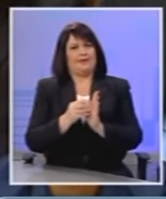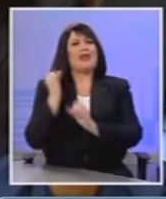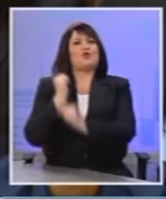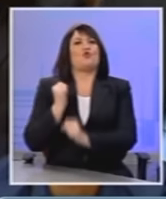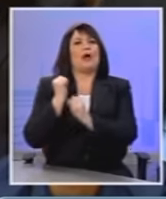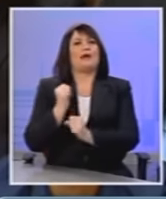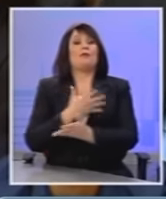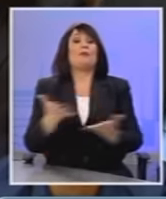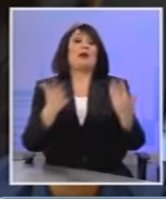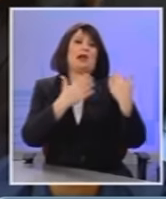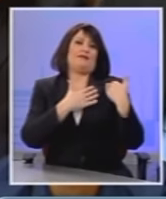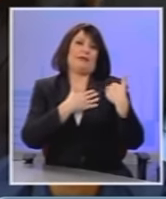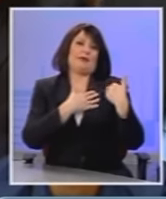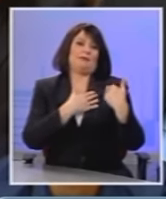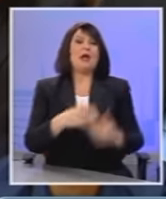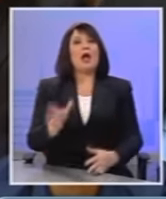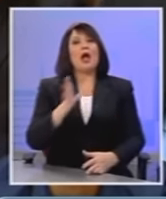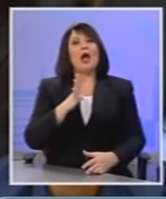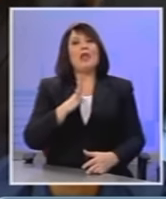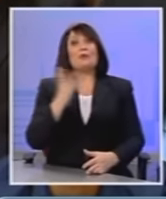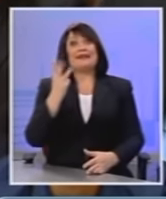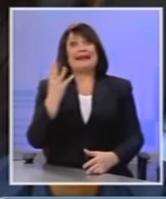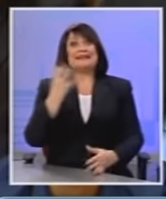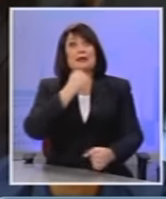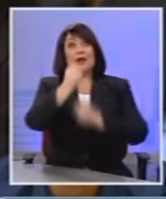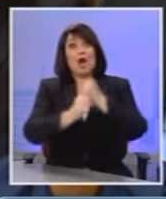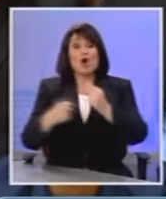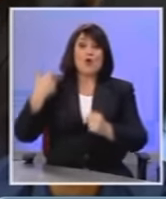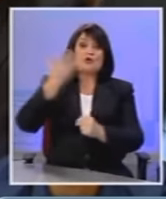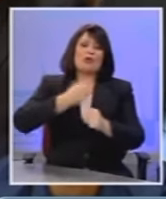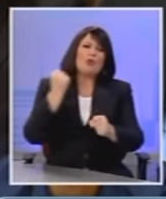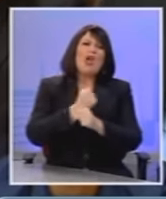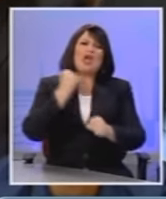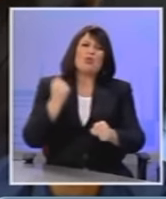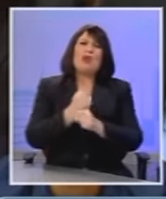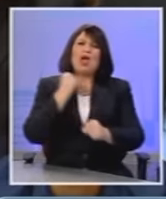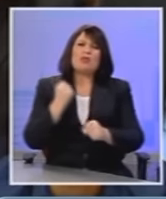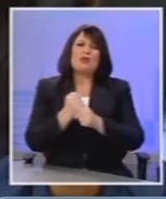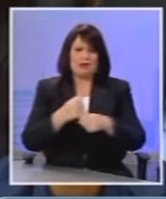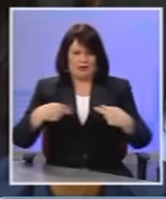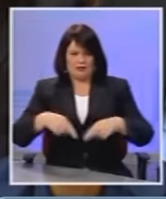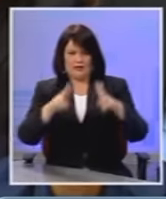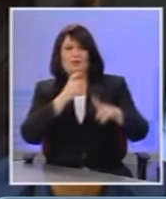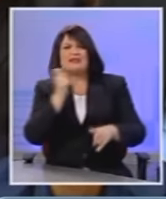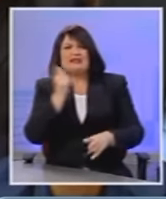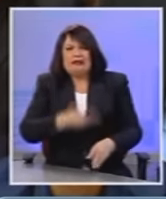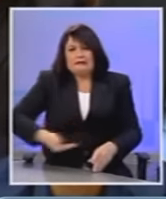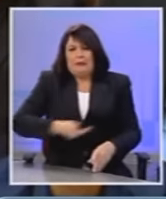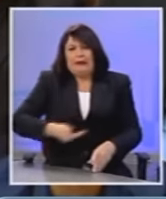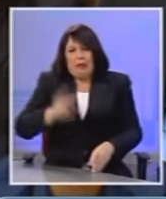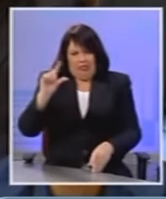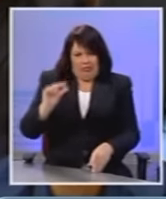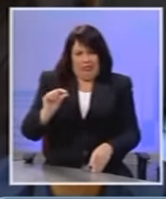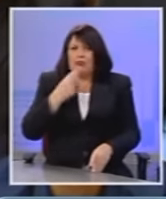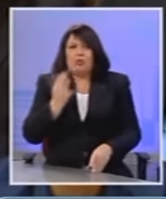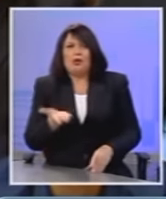Ευθύνες μεγάλες. Άνθρωποι που δούλεψαν για 30 και 40 χρόνια στη ζωή τους θα βρεθούν στον δρόμο με συντάξεις πείνας. Και όλα αυτά